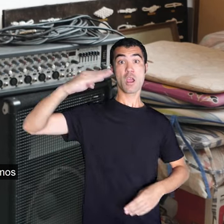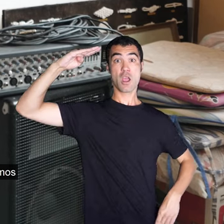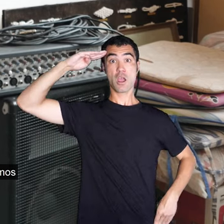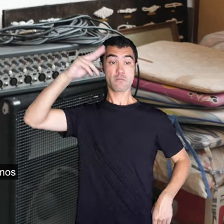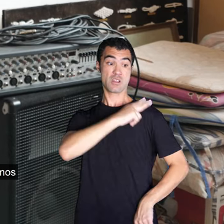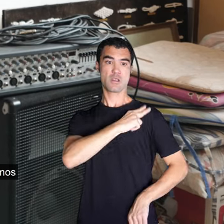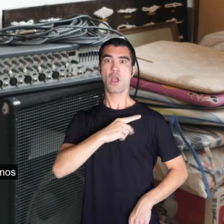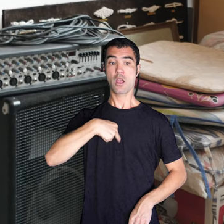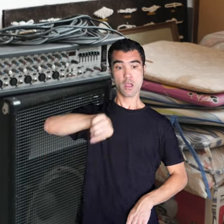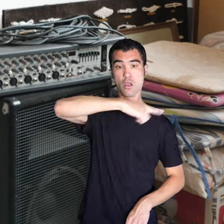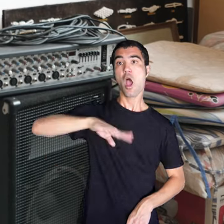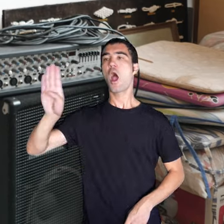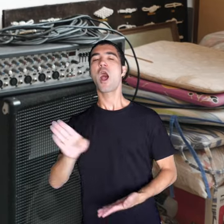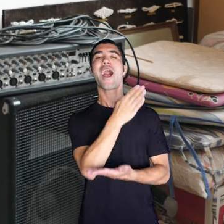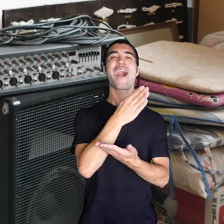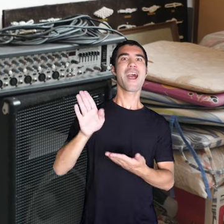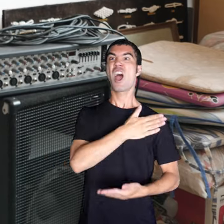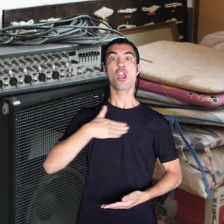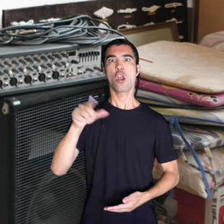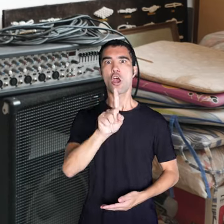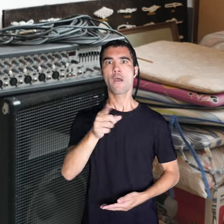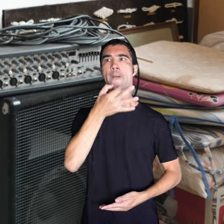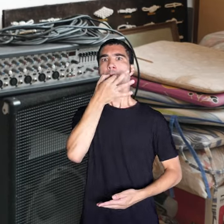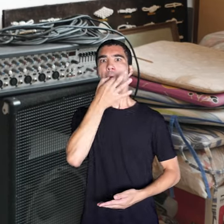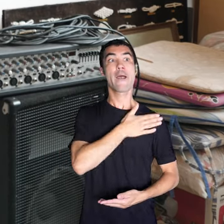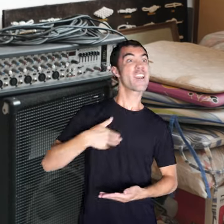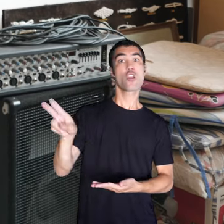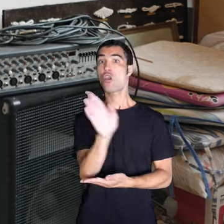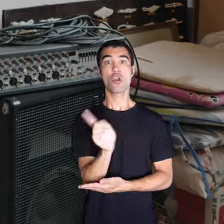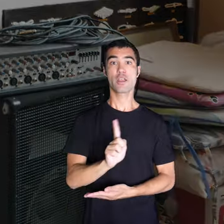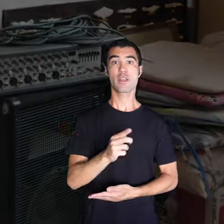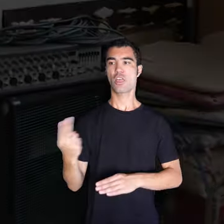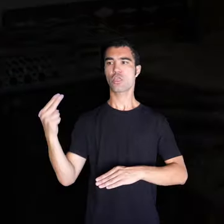cantassin ni xiulassin perquè deia que feien venir dofins.